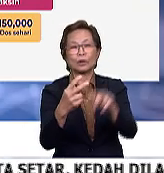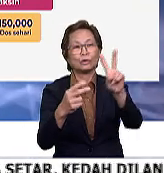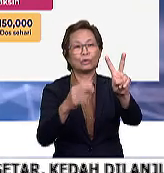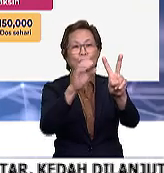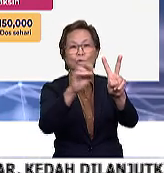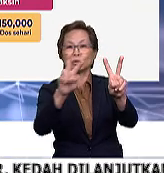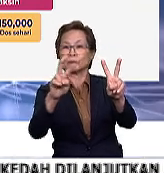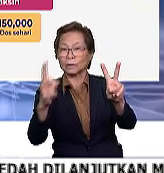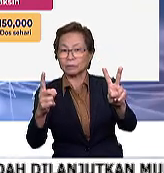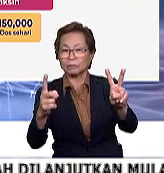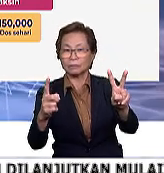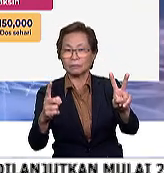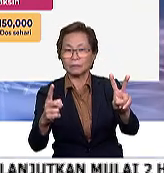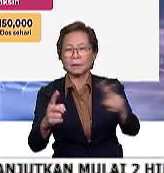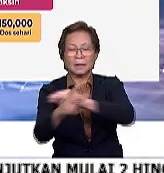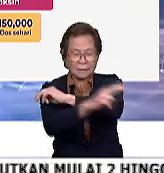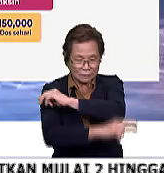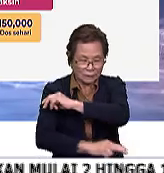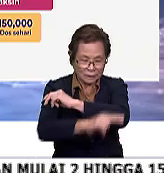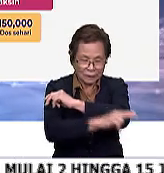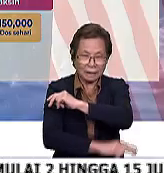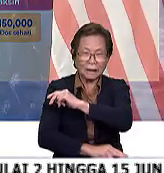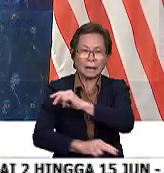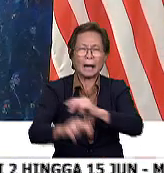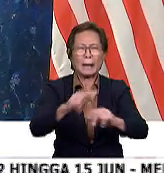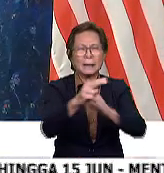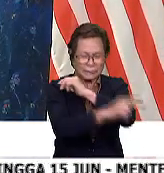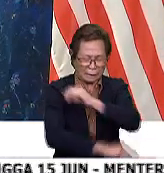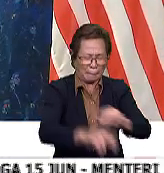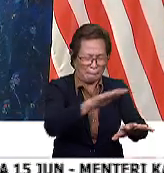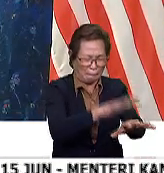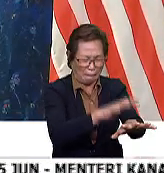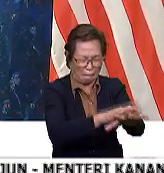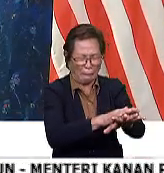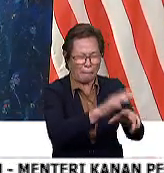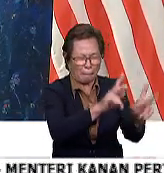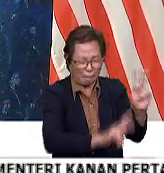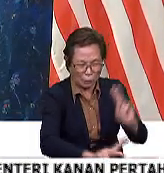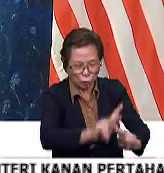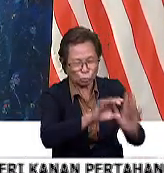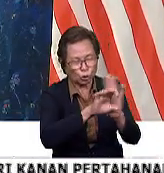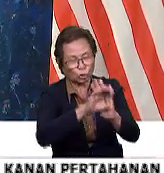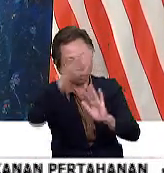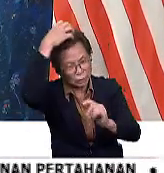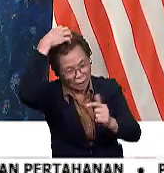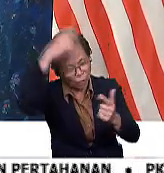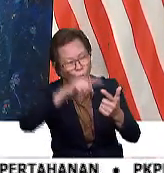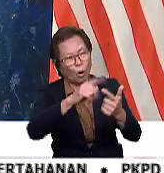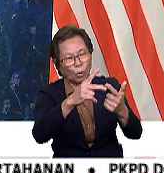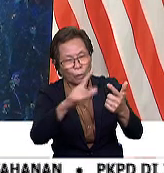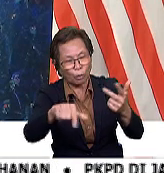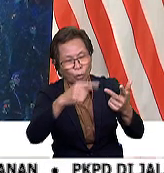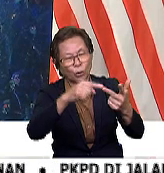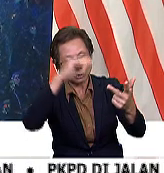2021 dengan negeri berkepadatan penduduk tinggi seperti Selangor Kuala Lumpur